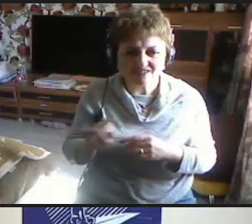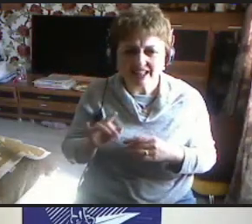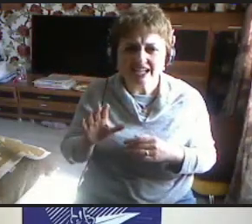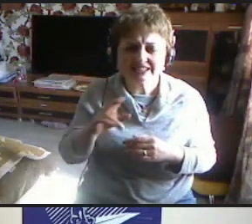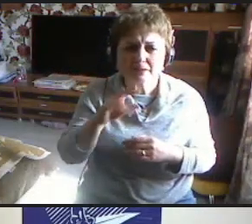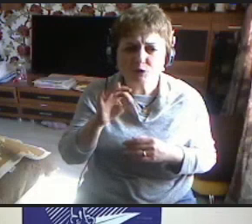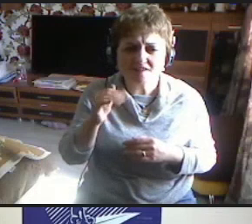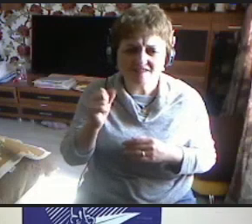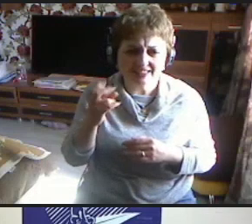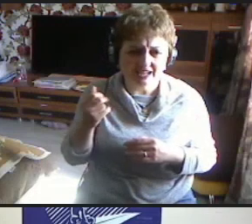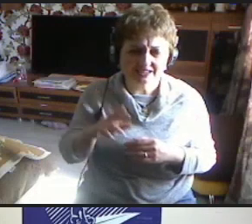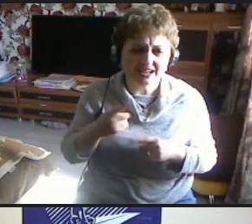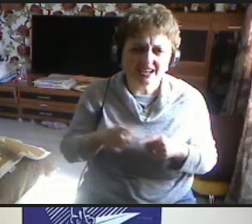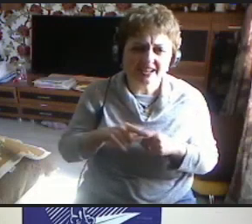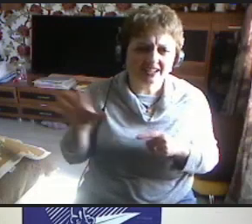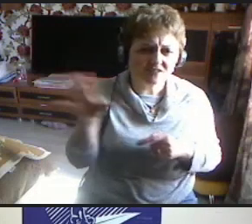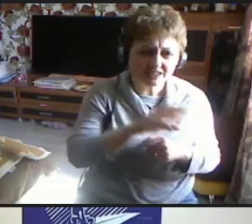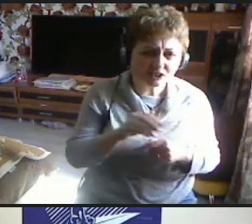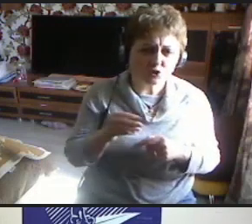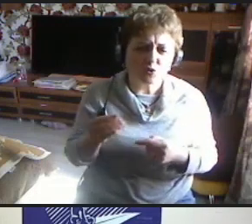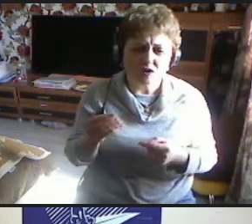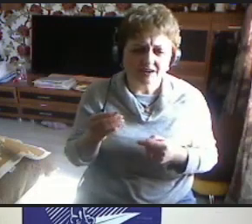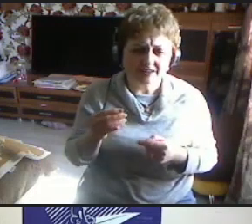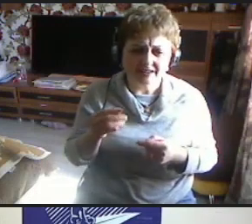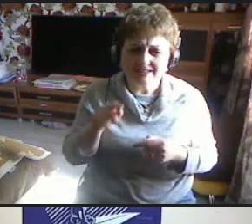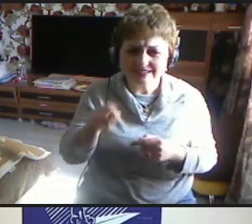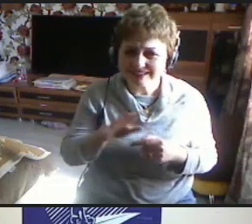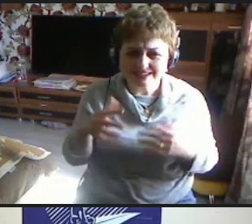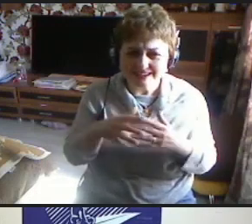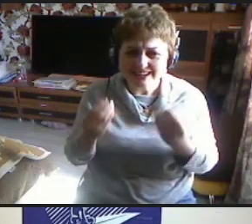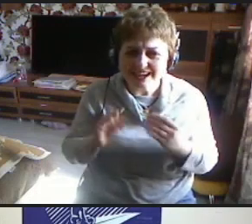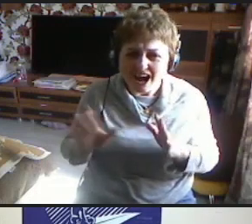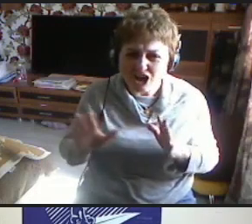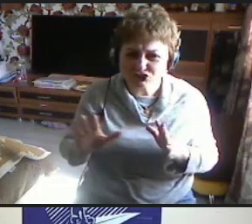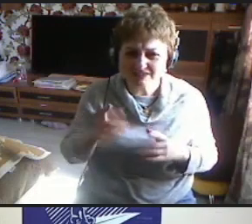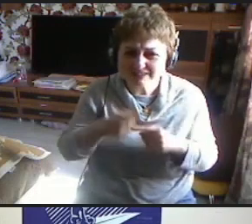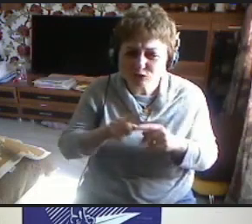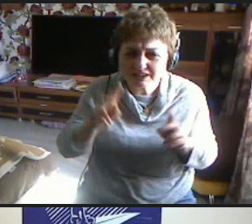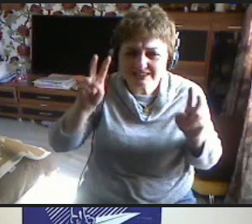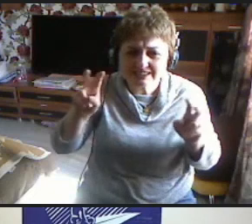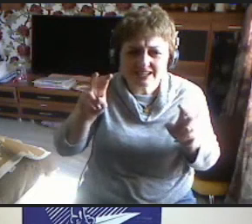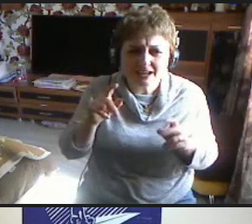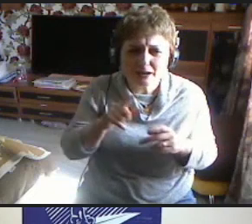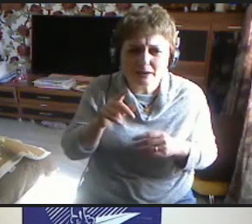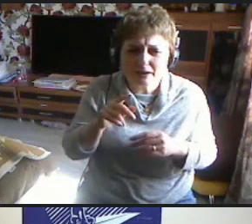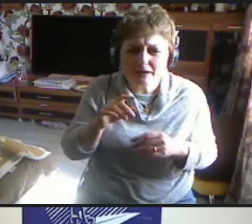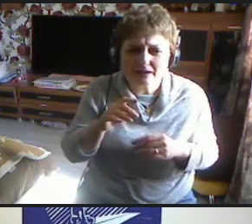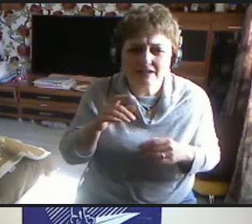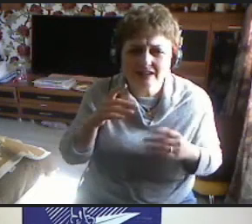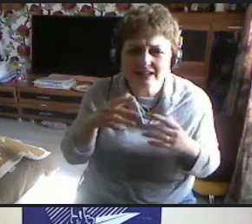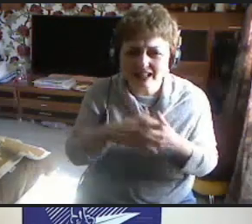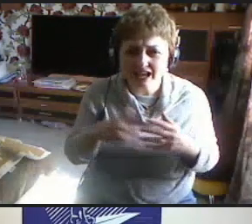ну, как бы, не та инклюзия, не кажется. Это вообще даже инклюзией назвать нельзя. Это повод для саботажа. Ой, да, это повод